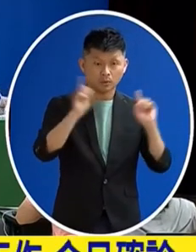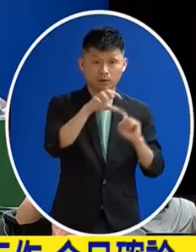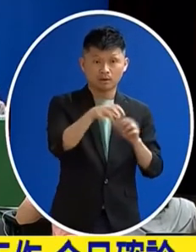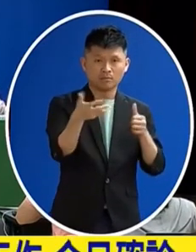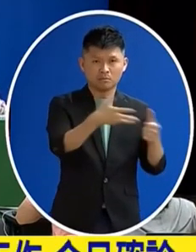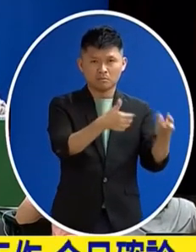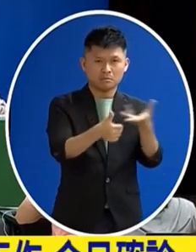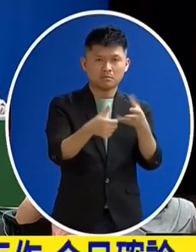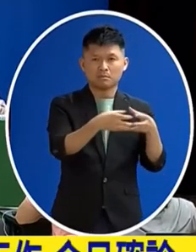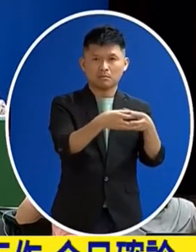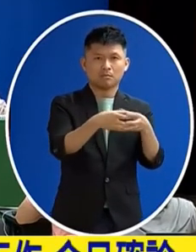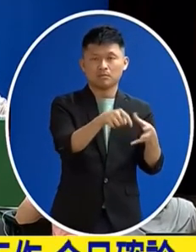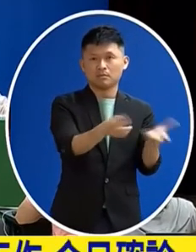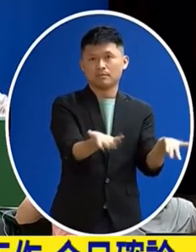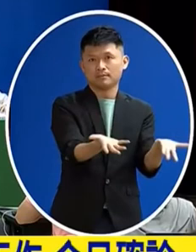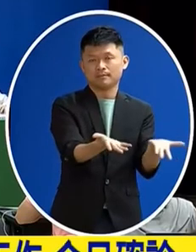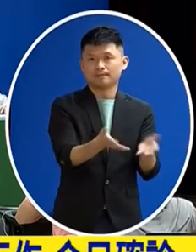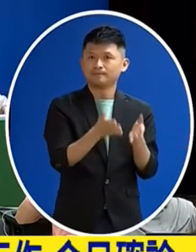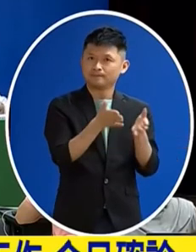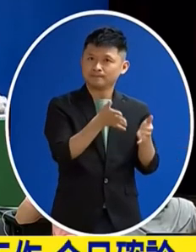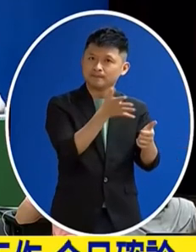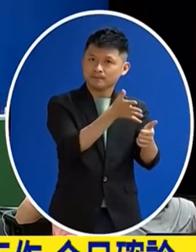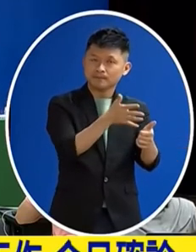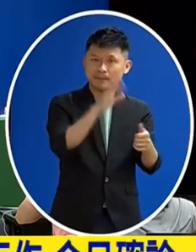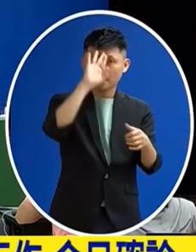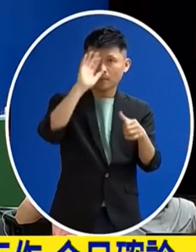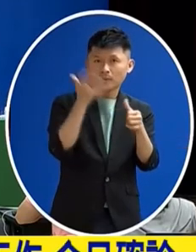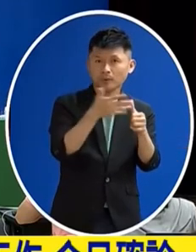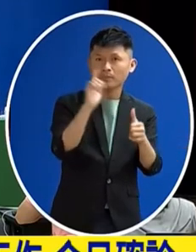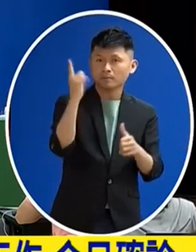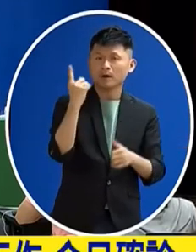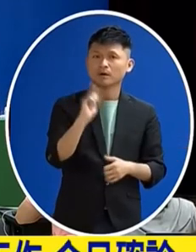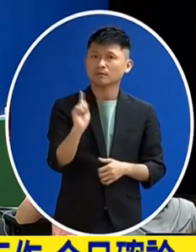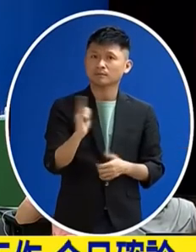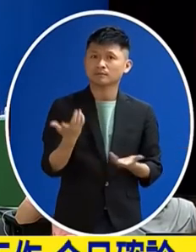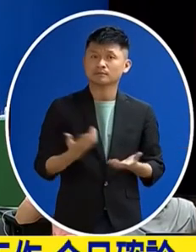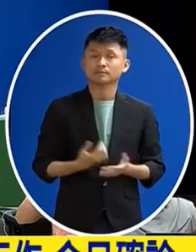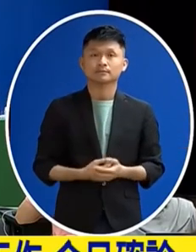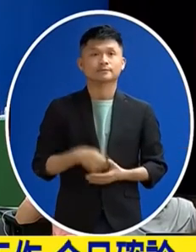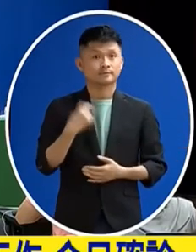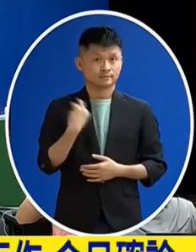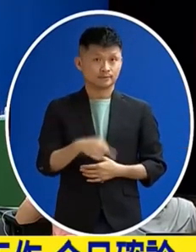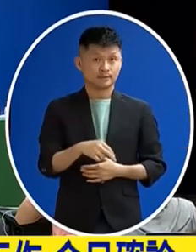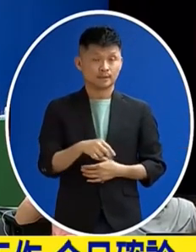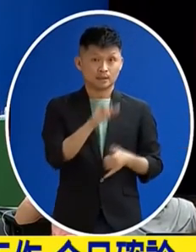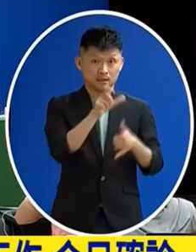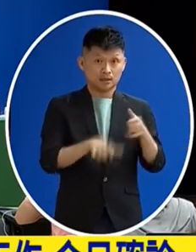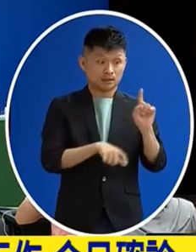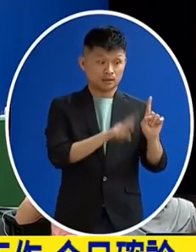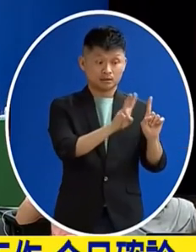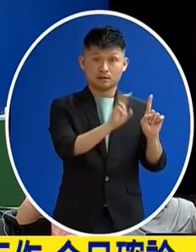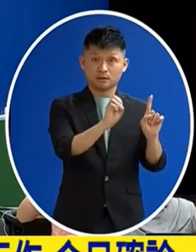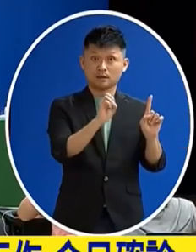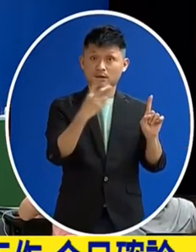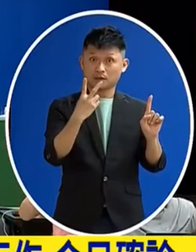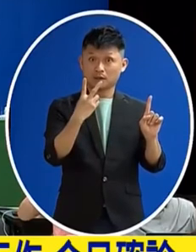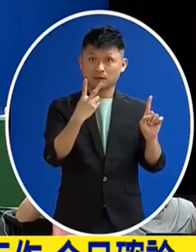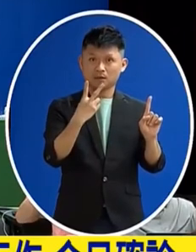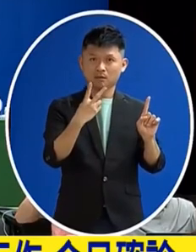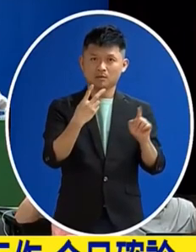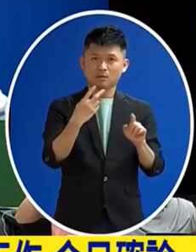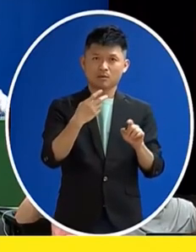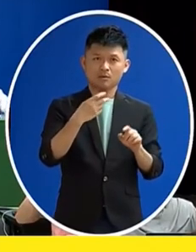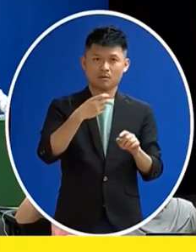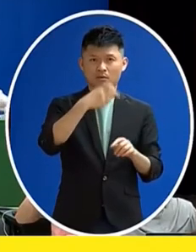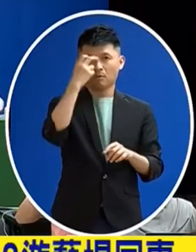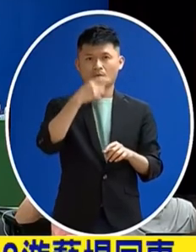比较初步了解说他可能的感染源是什么，那个这个1202目前算是找到最早